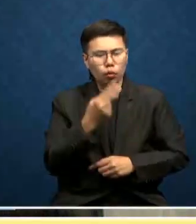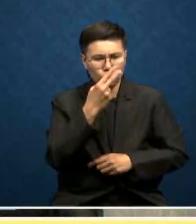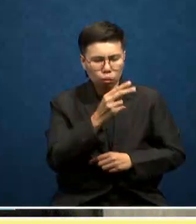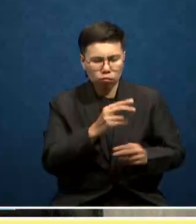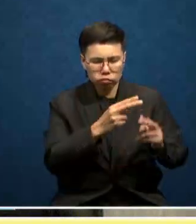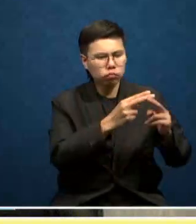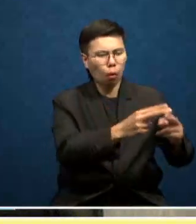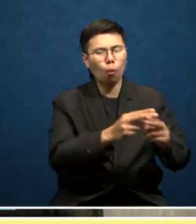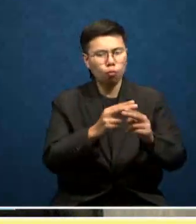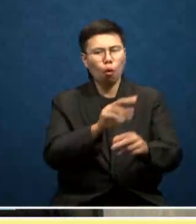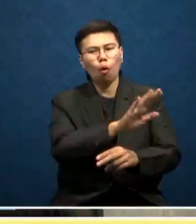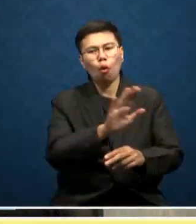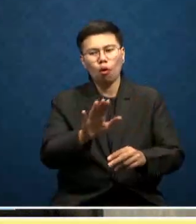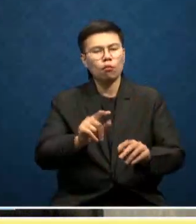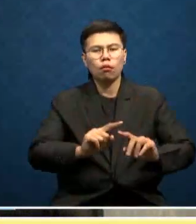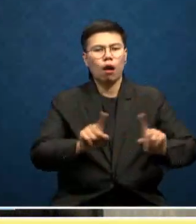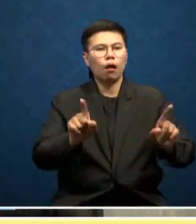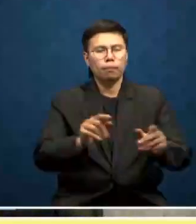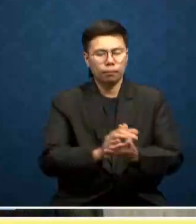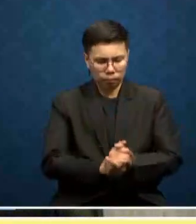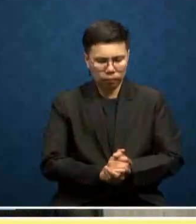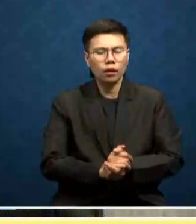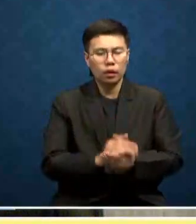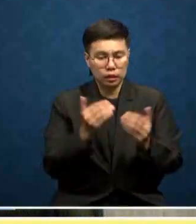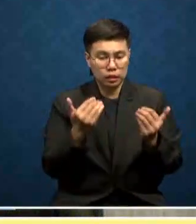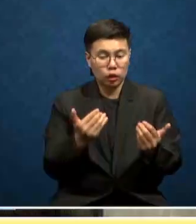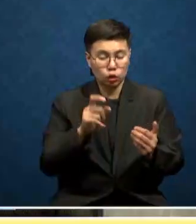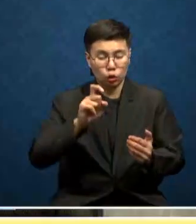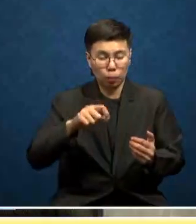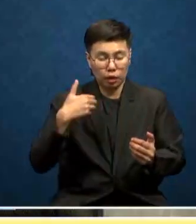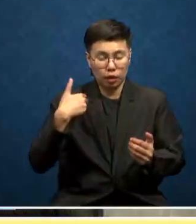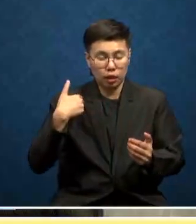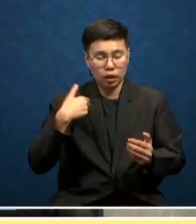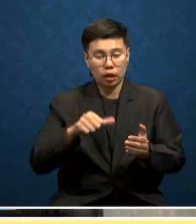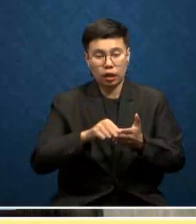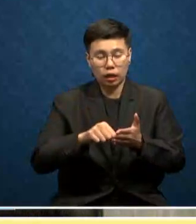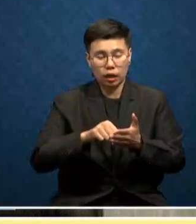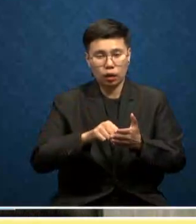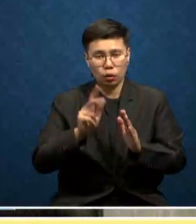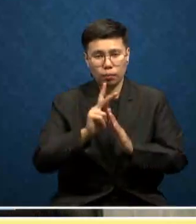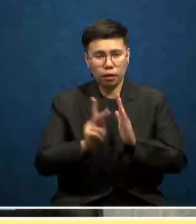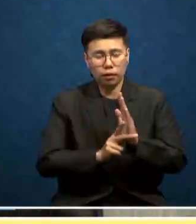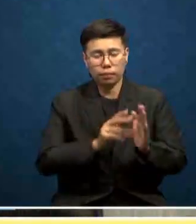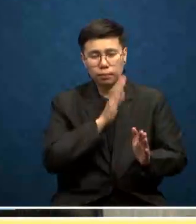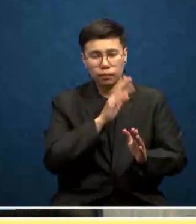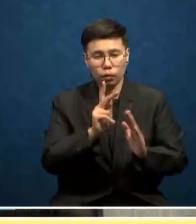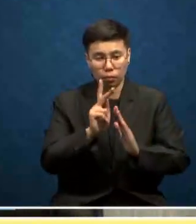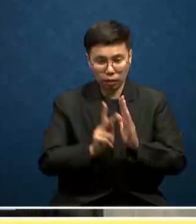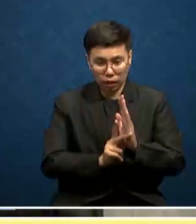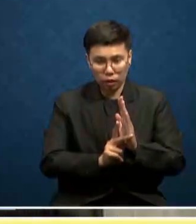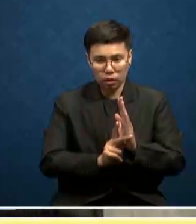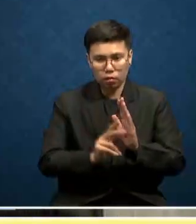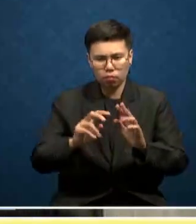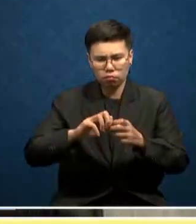งจะได้ข้อยุติเพราะว่าตรงนี้แหละครับที่จะต้องมีการปรับปรุงเรื่องกฎหมายถ้าหากว่ากฎหมายมีปัญหา